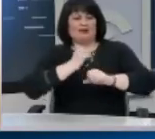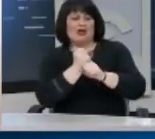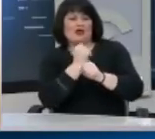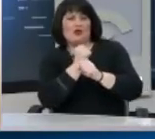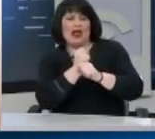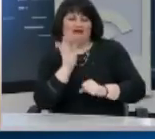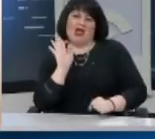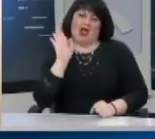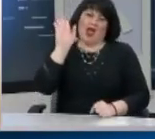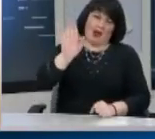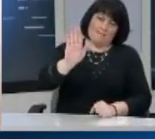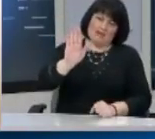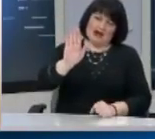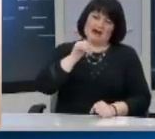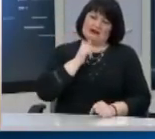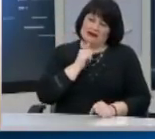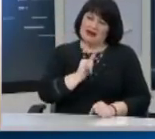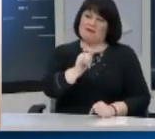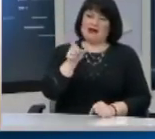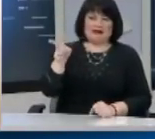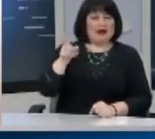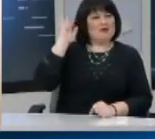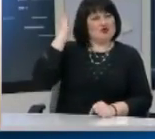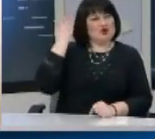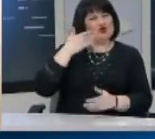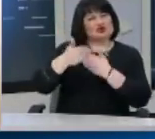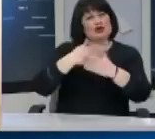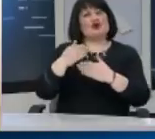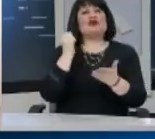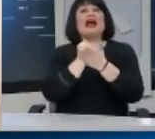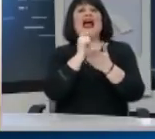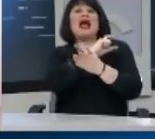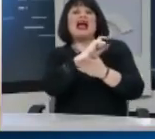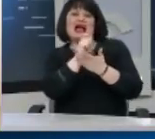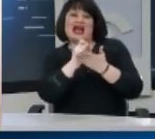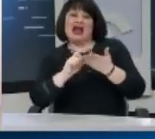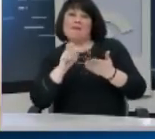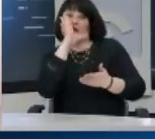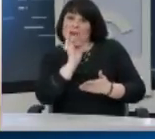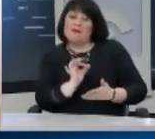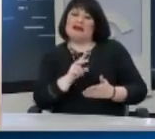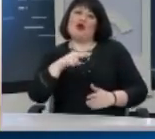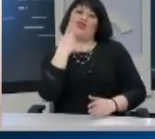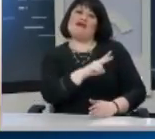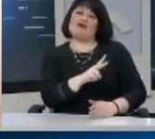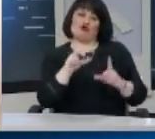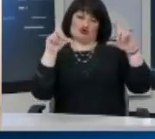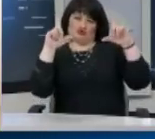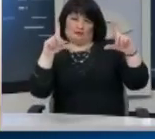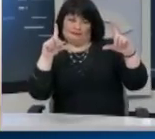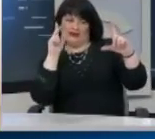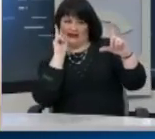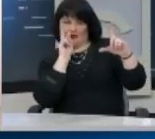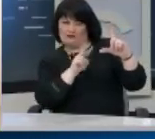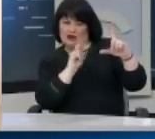καρφιτσωμένο εφόρου ζωής από τότε αυτό το γράμμα το αυθεντικό και το βλέπει κάθε μέρα